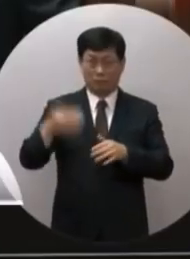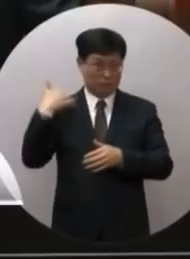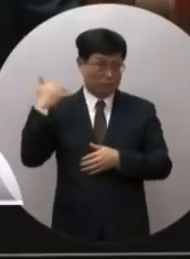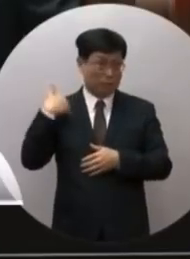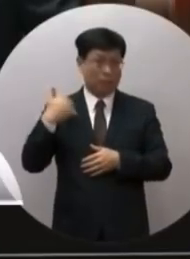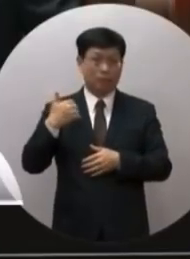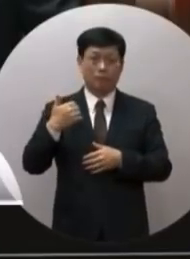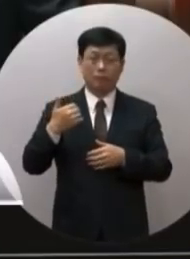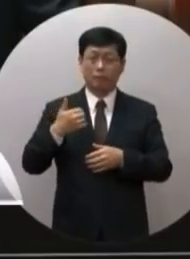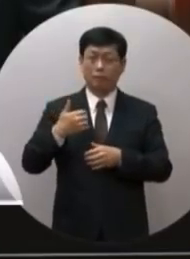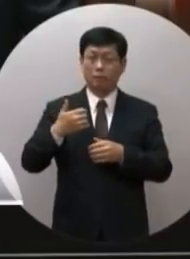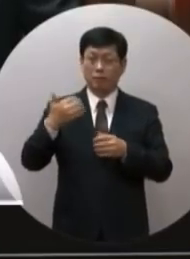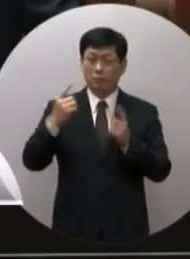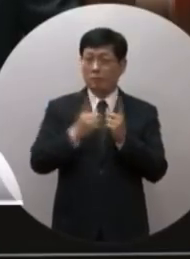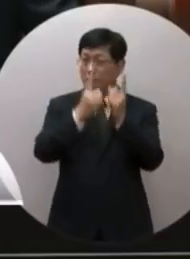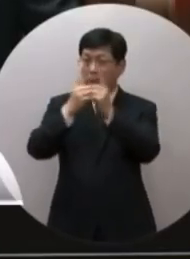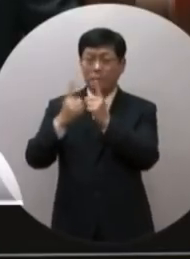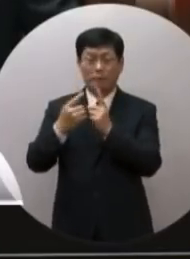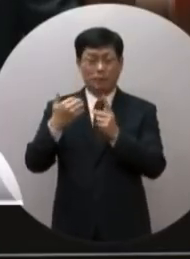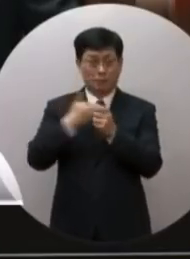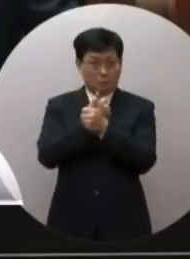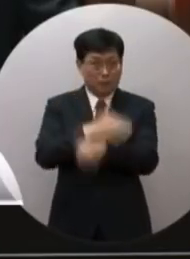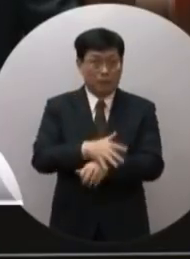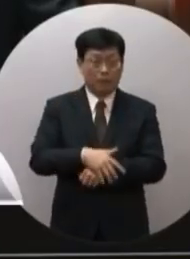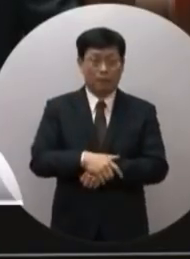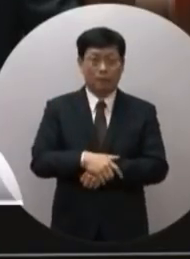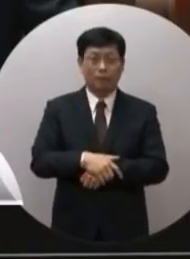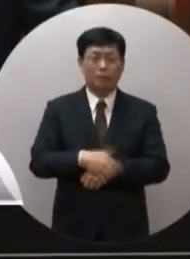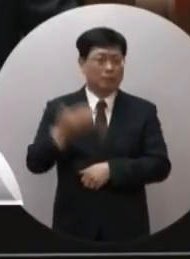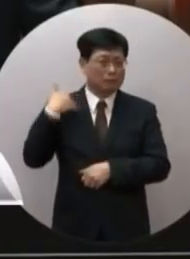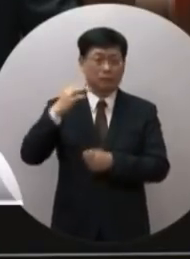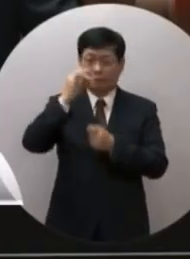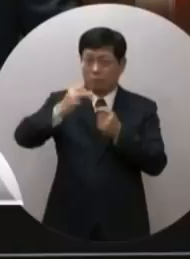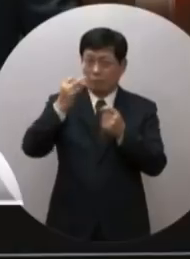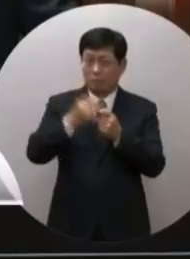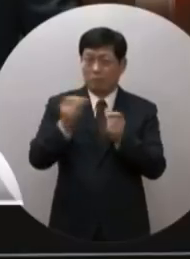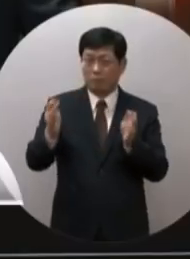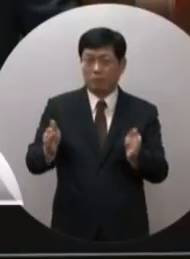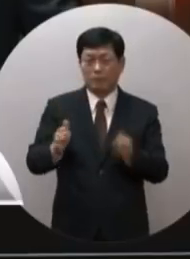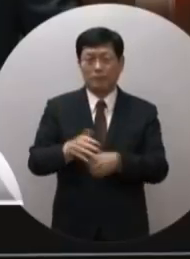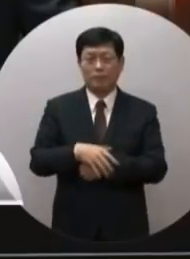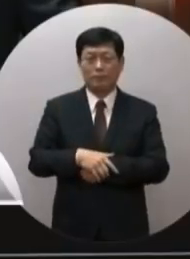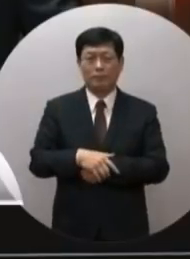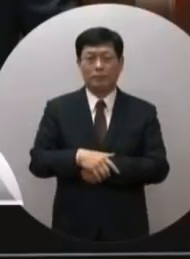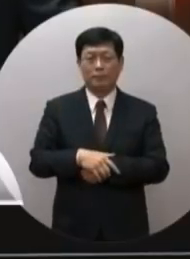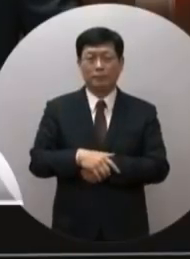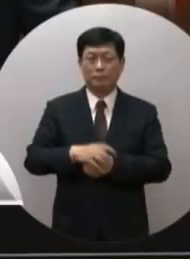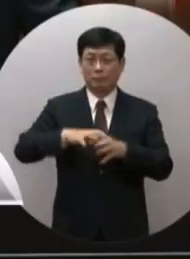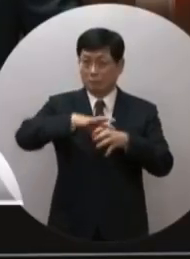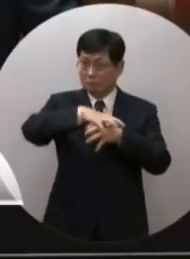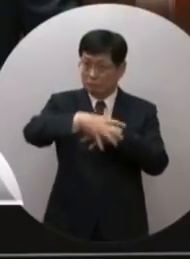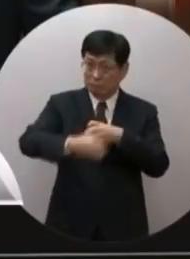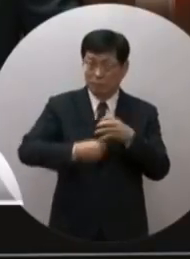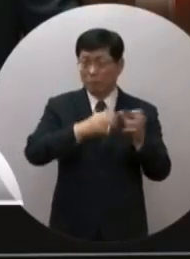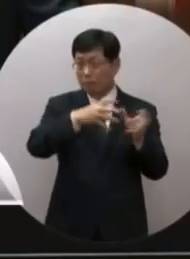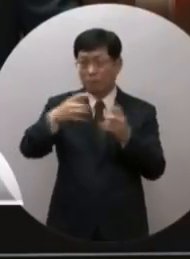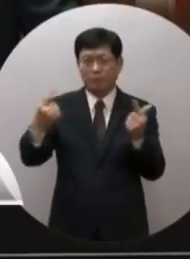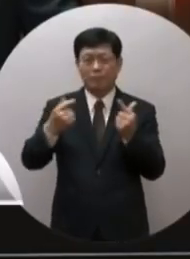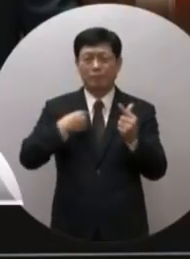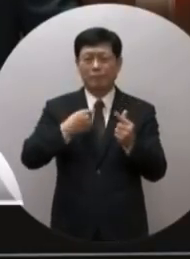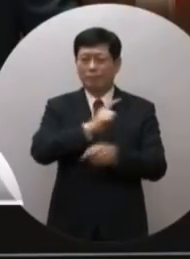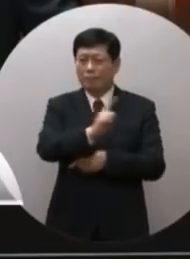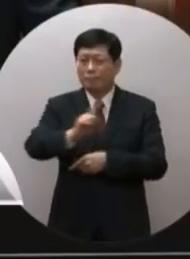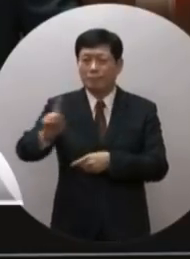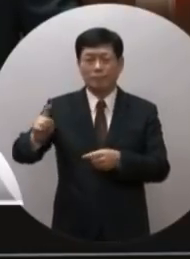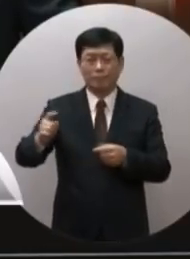跟过去所有我们面对这过去100年在全世界的不管是任何